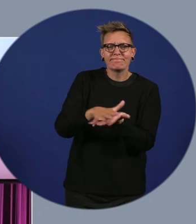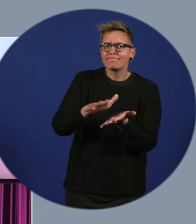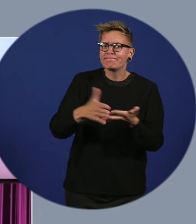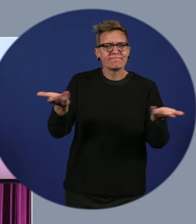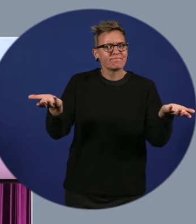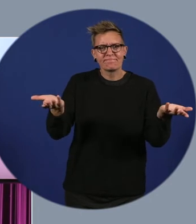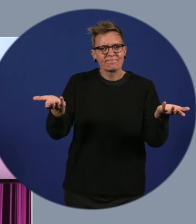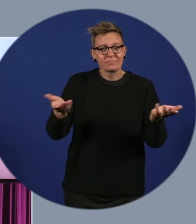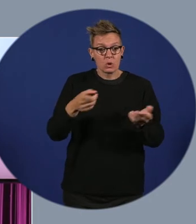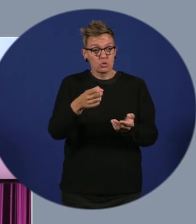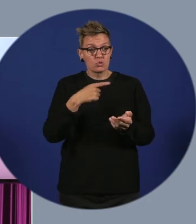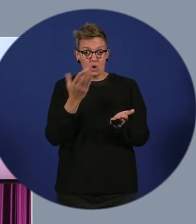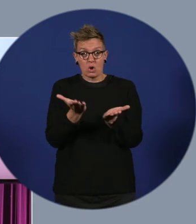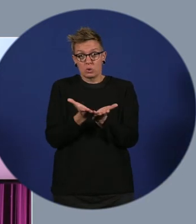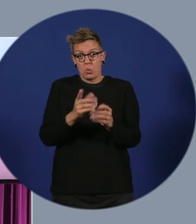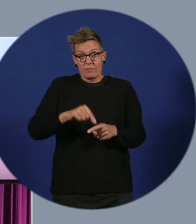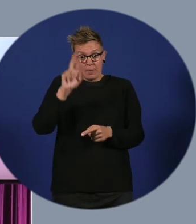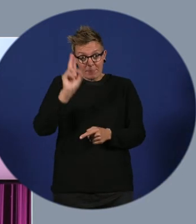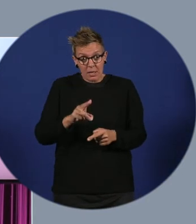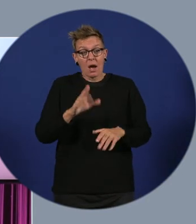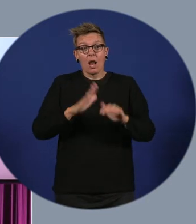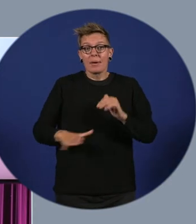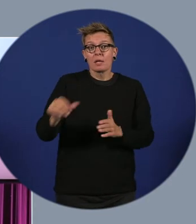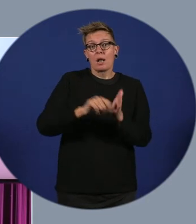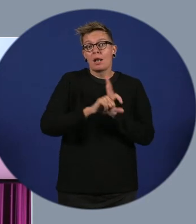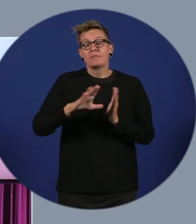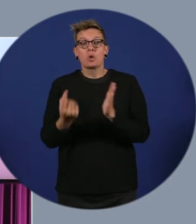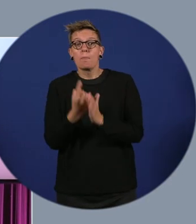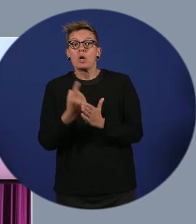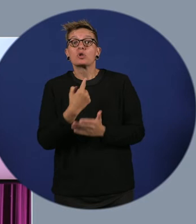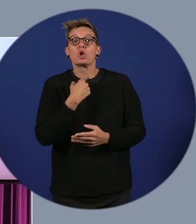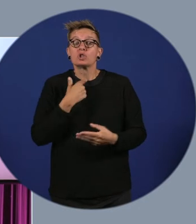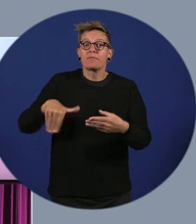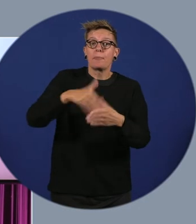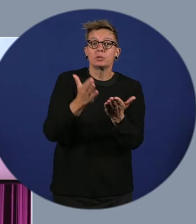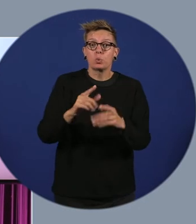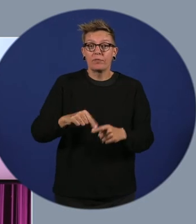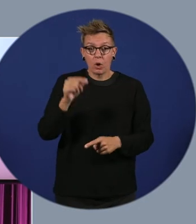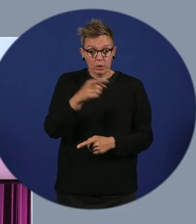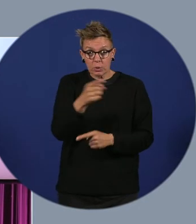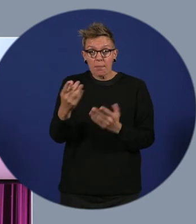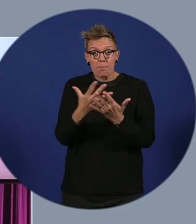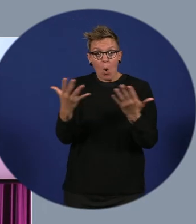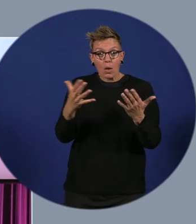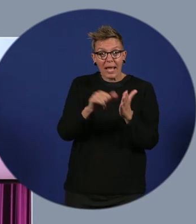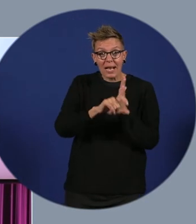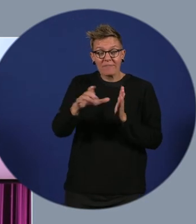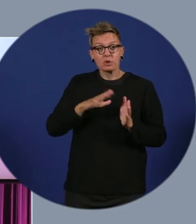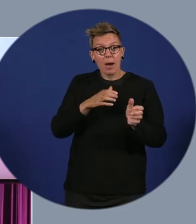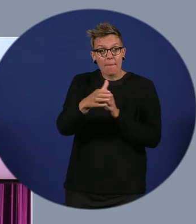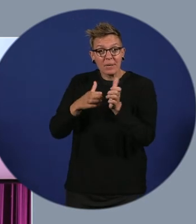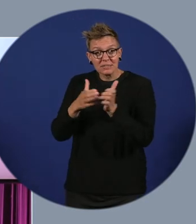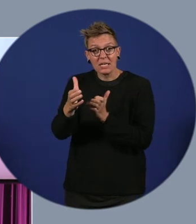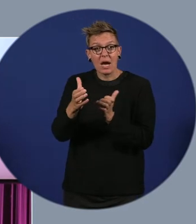Skolvalet är ju, som du sa i början, där, det är till för alla elever. Och att så många av er som går just i anpassad skolgång, som